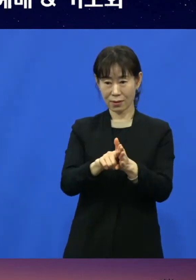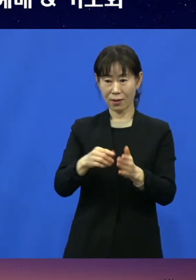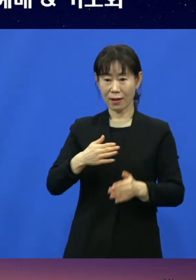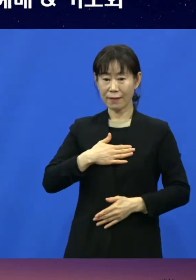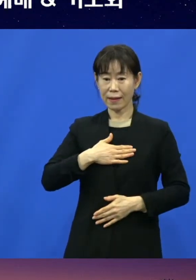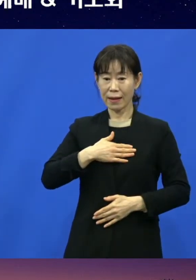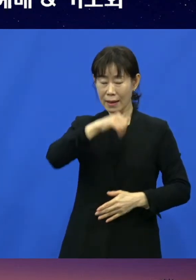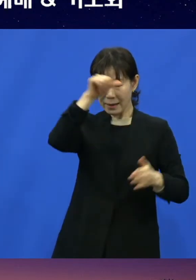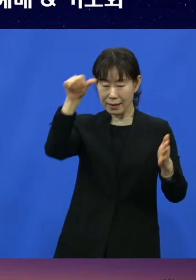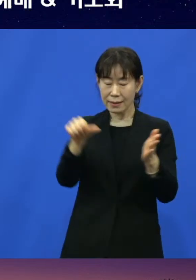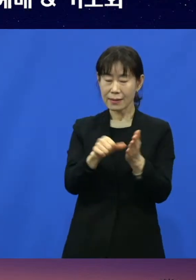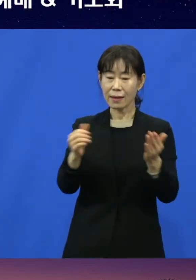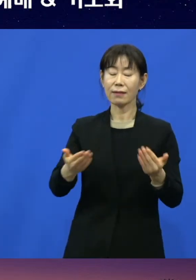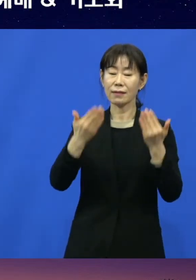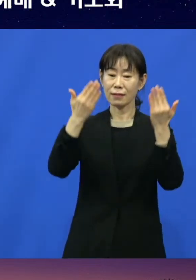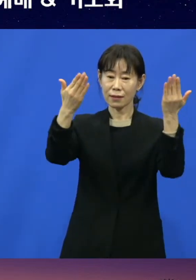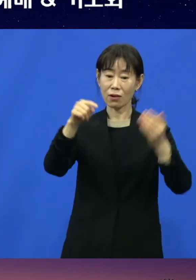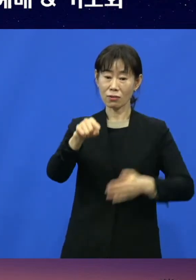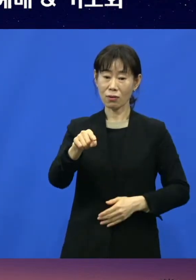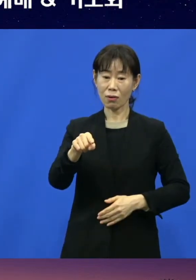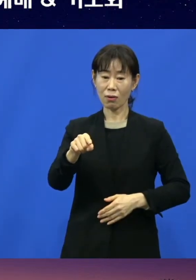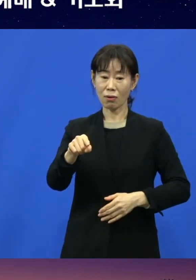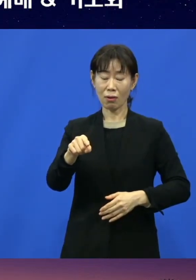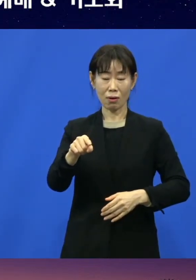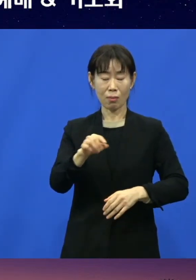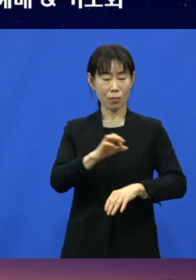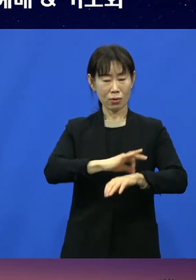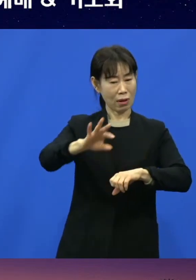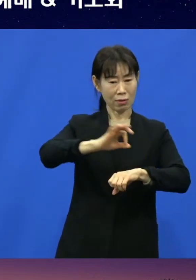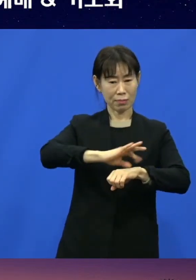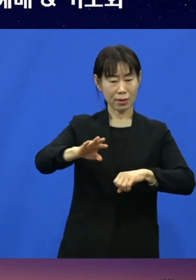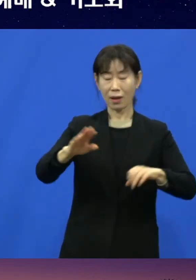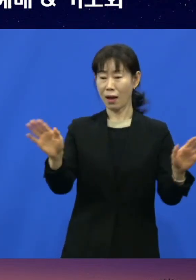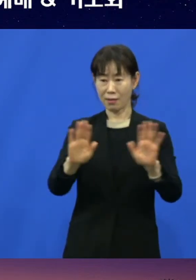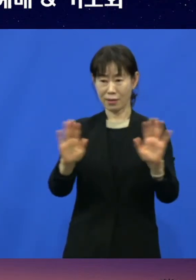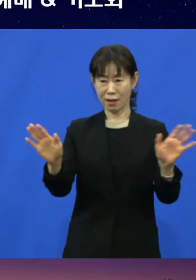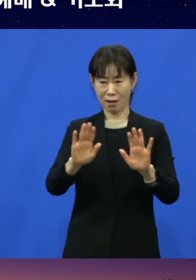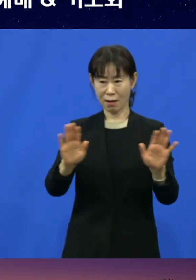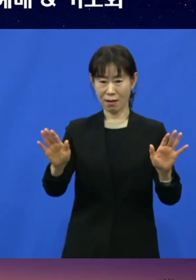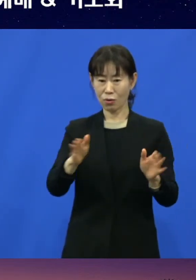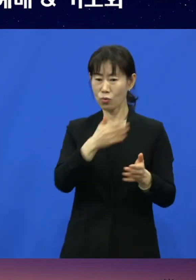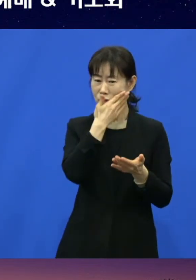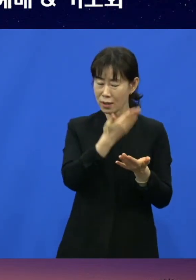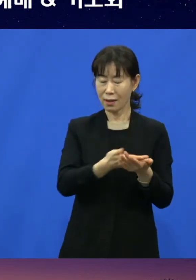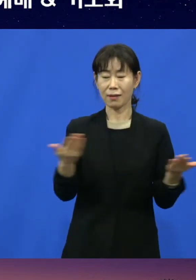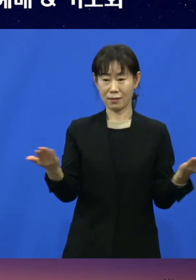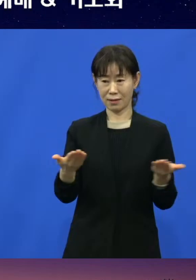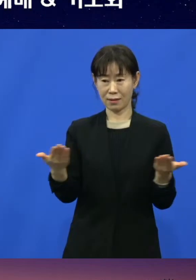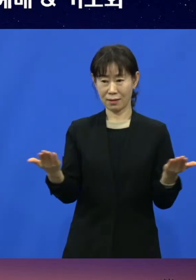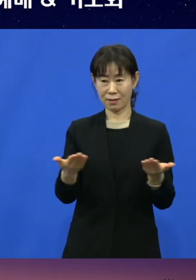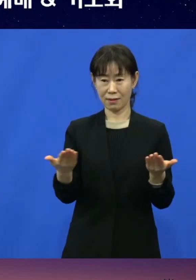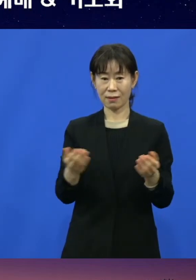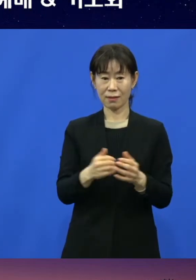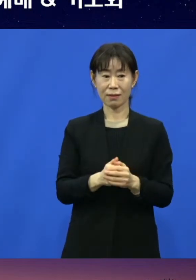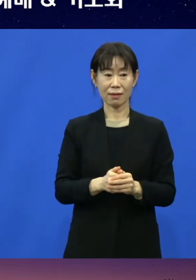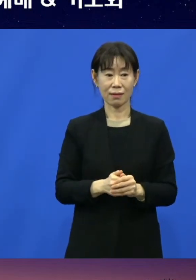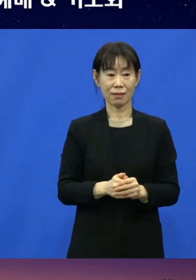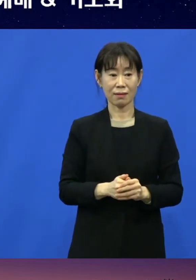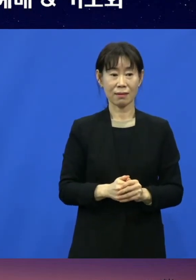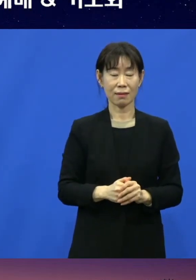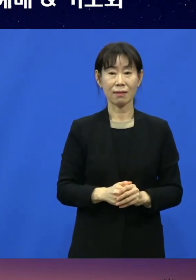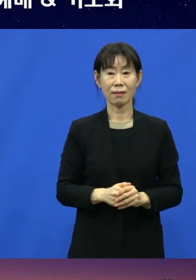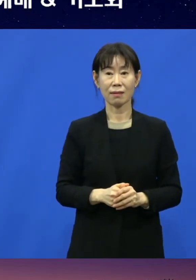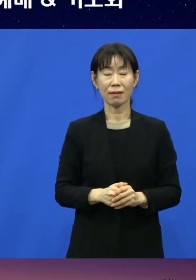드리는 게 무슨 낭비냐, 낭비. 뭐가 우리에게 낭비가 될 수 있느냐. 너 그렇게 하는 건 넌 낭비가 아니냐는 그